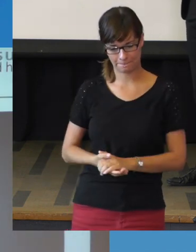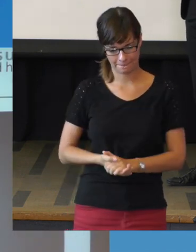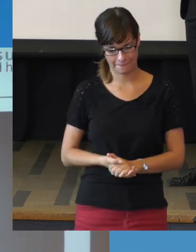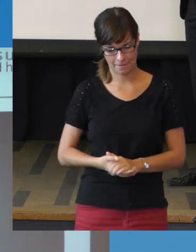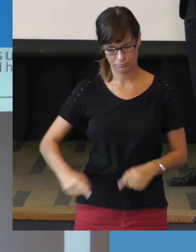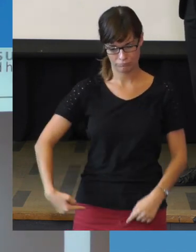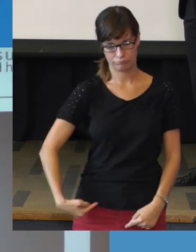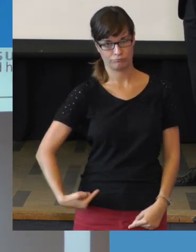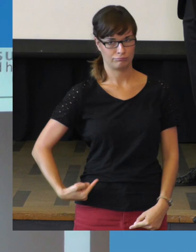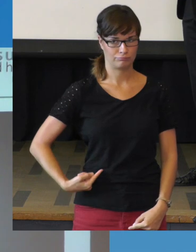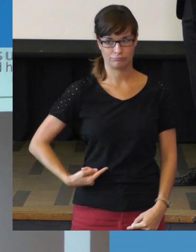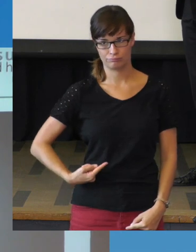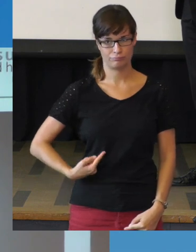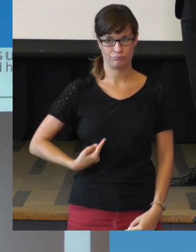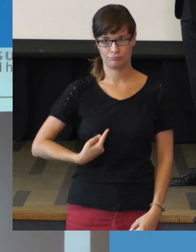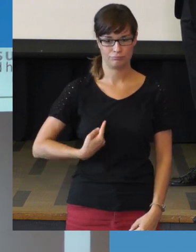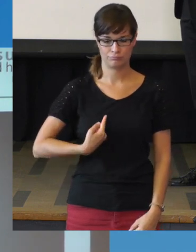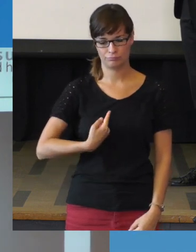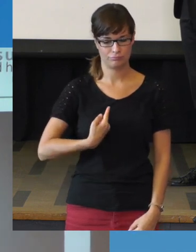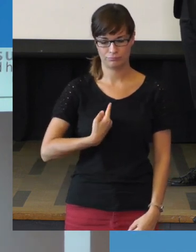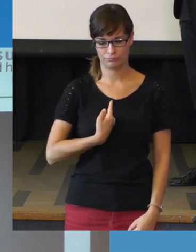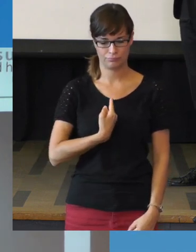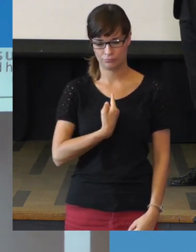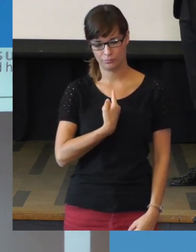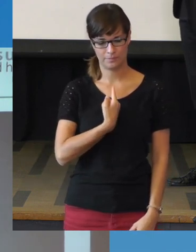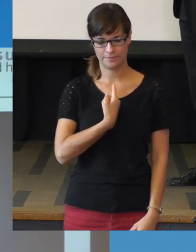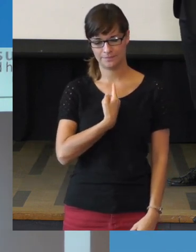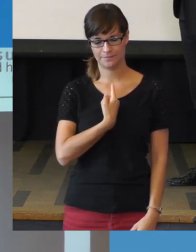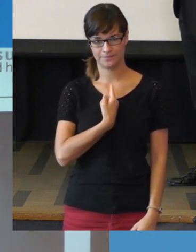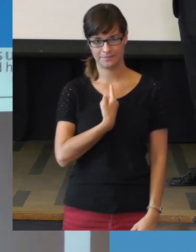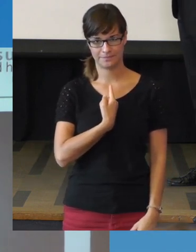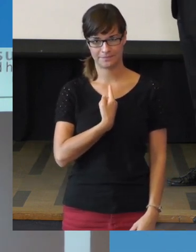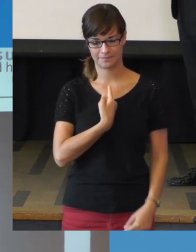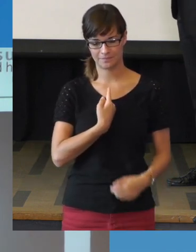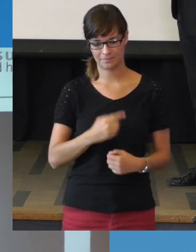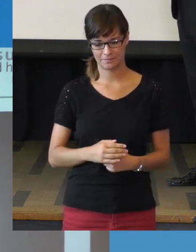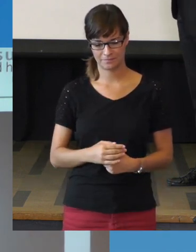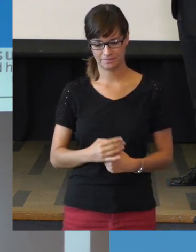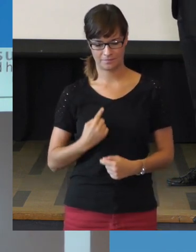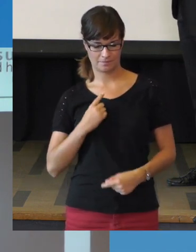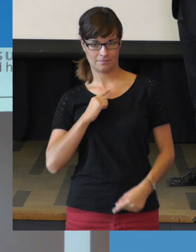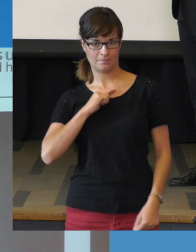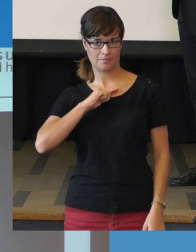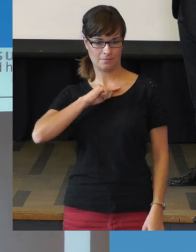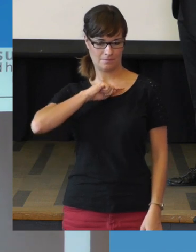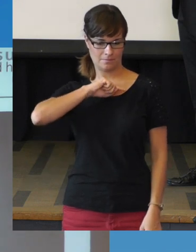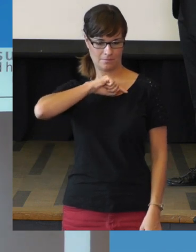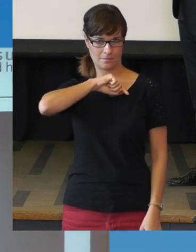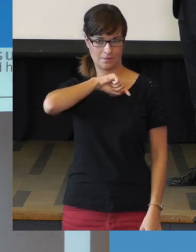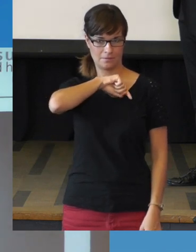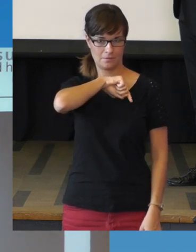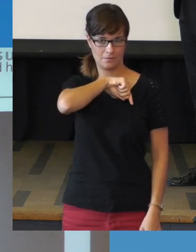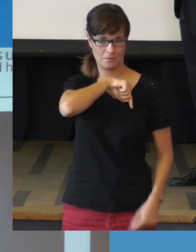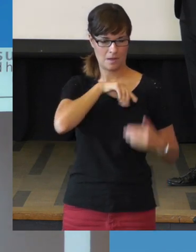heißt, man geht unten über die Beinschlagader mit dem Draht hoch. Mit diesem Draht geht man über die viel zu